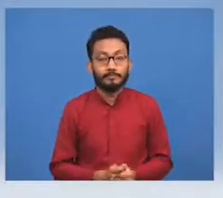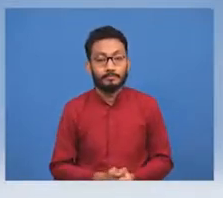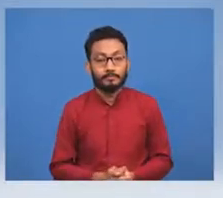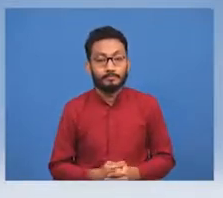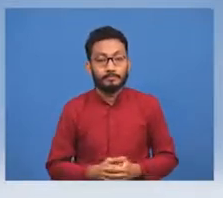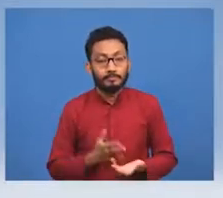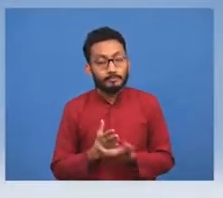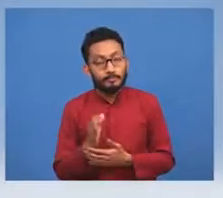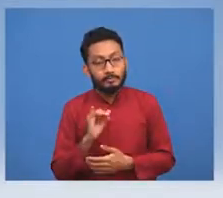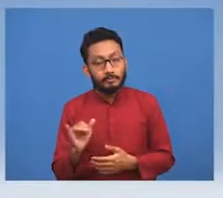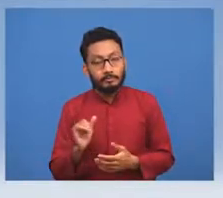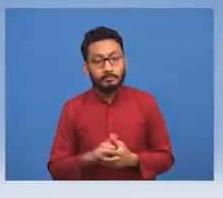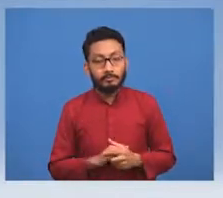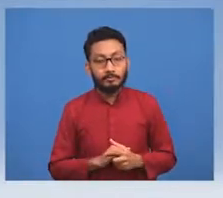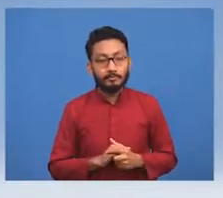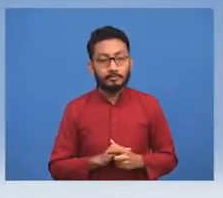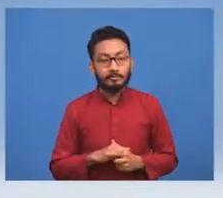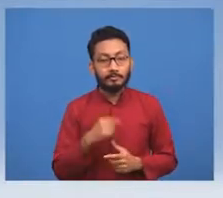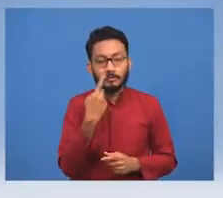Seterusnya, siapakah